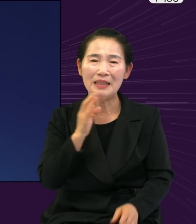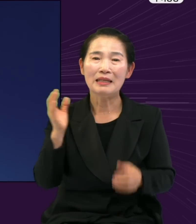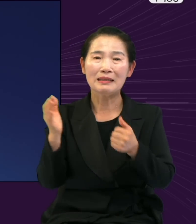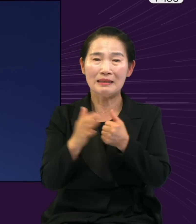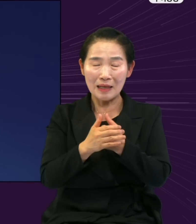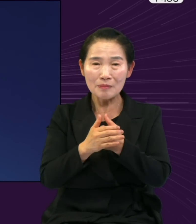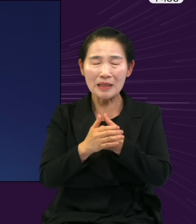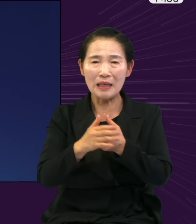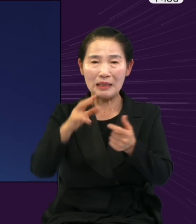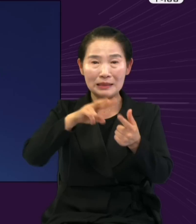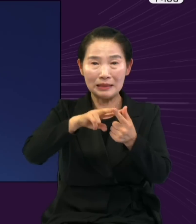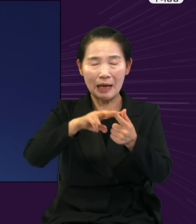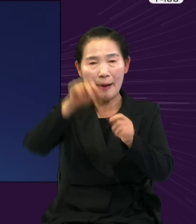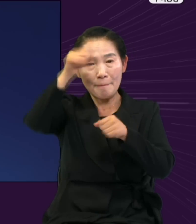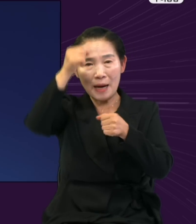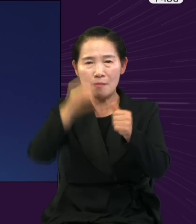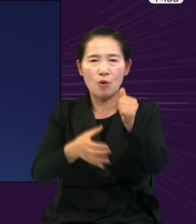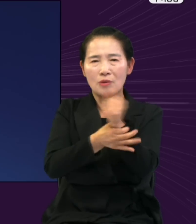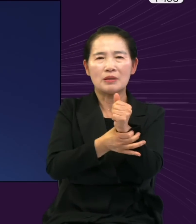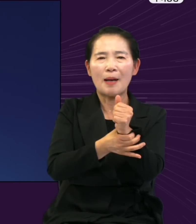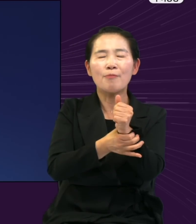어미는 되지 않게 해주세요.